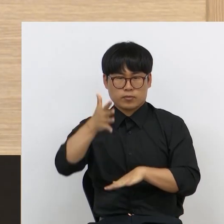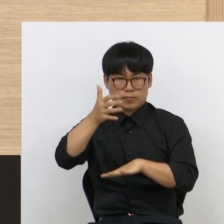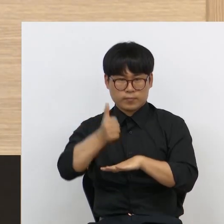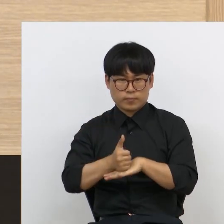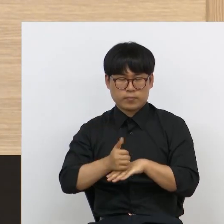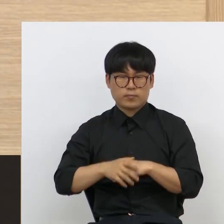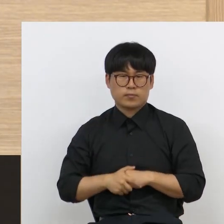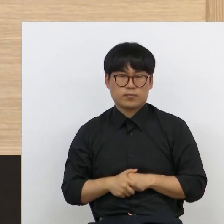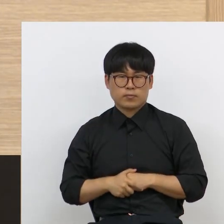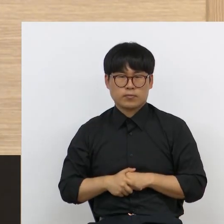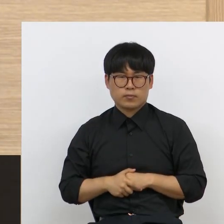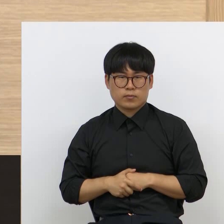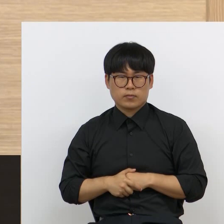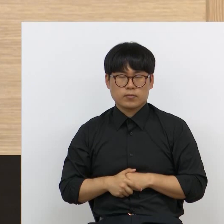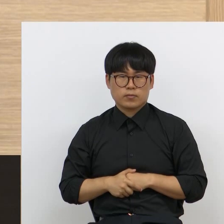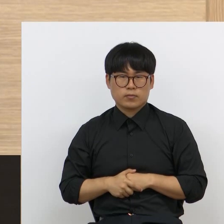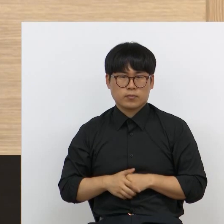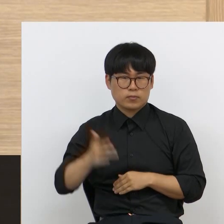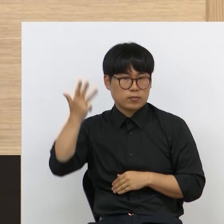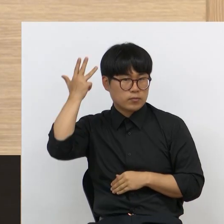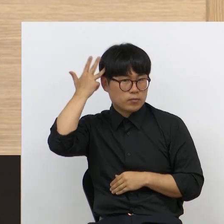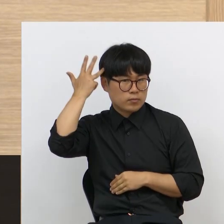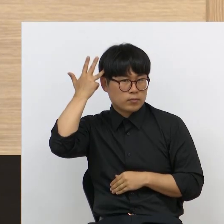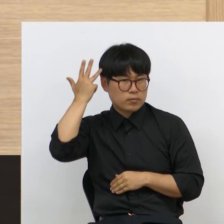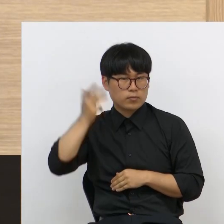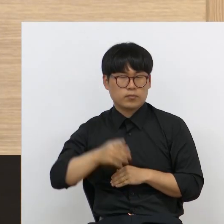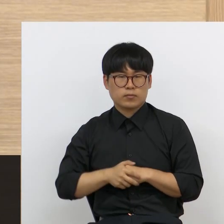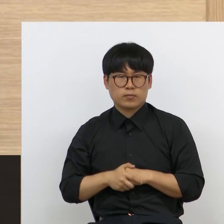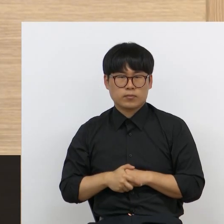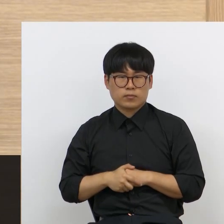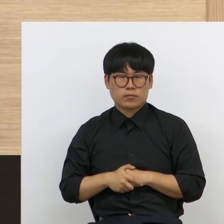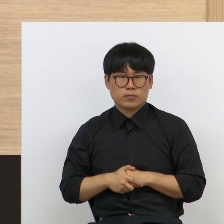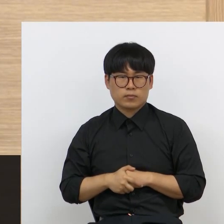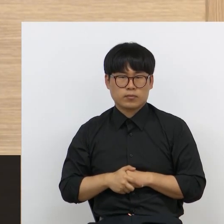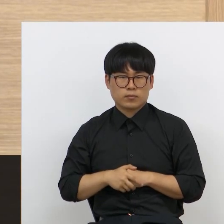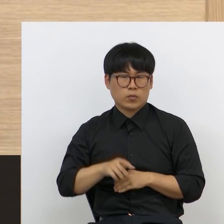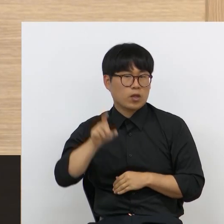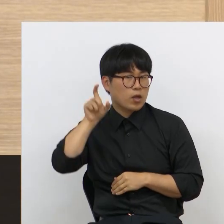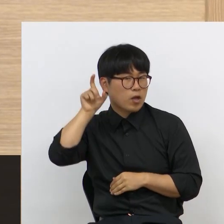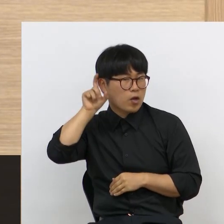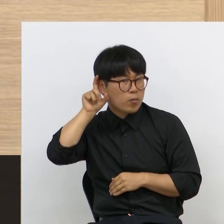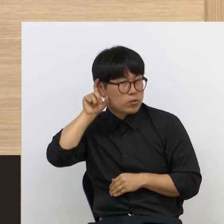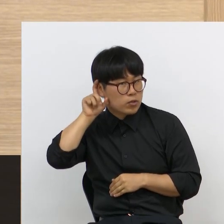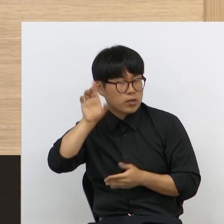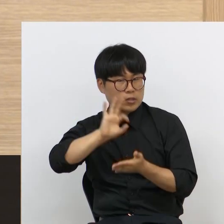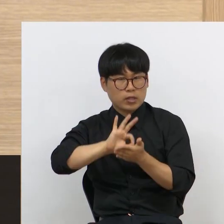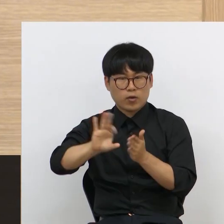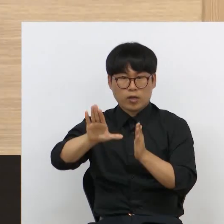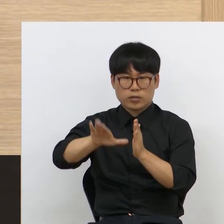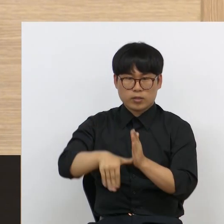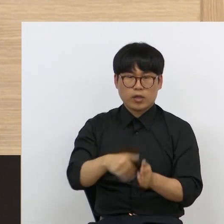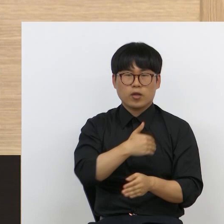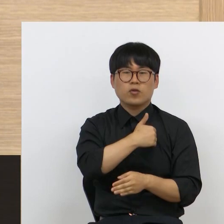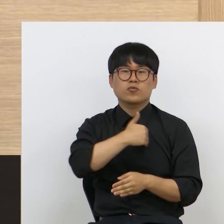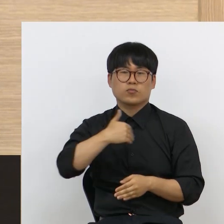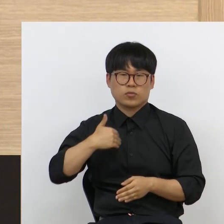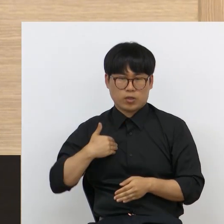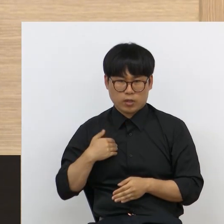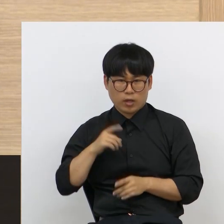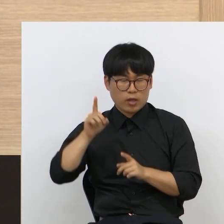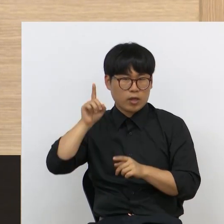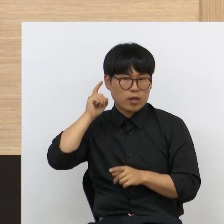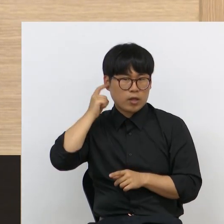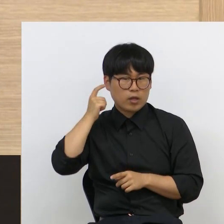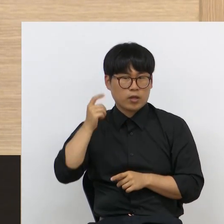결론을 말씀드리겠습니다. 인공화호는 하나씩 읽어보면 보청기로도 충분히 청각 언어 재활이